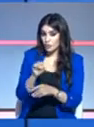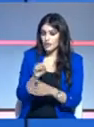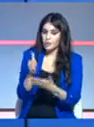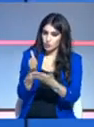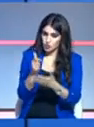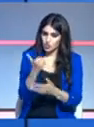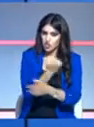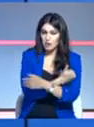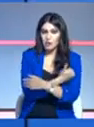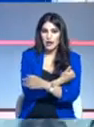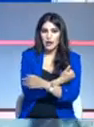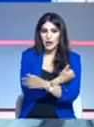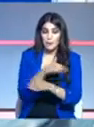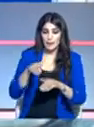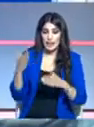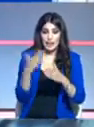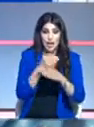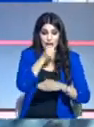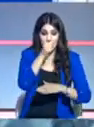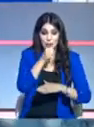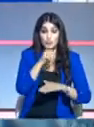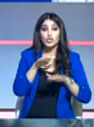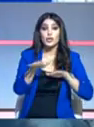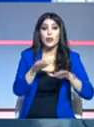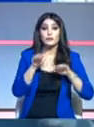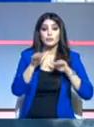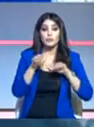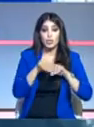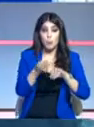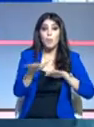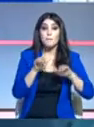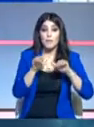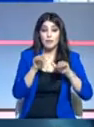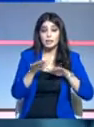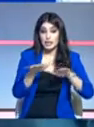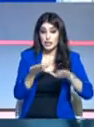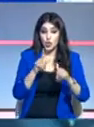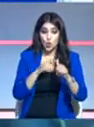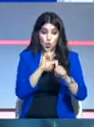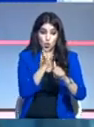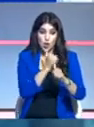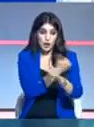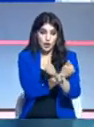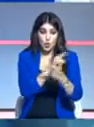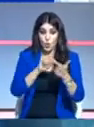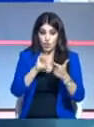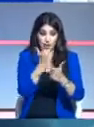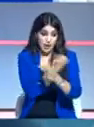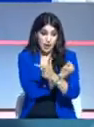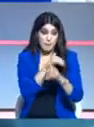يلقحونا. يعني ستواصلون بنفس الاستراتيجيه، يعني جرعه اولى وجرعه ثانيه، لماذا لا يتم